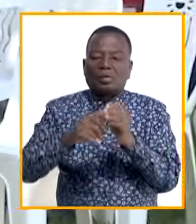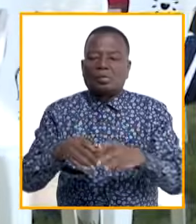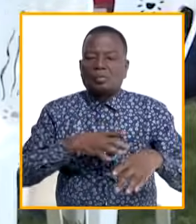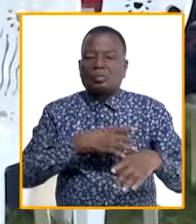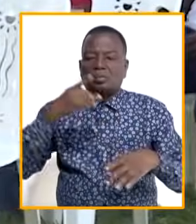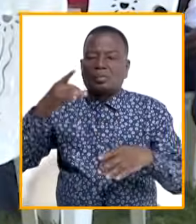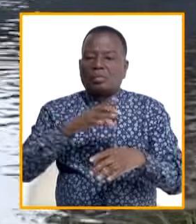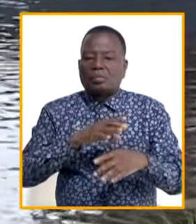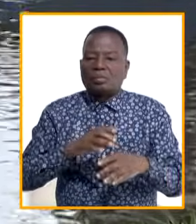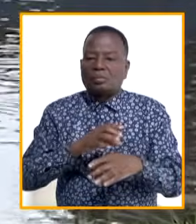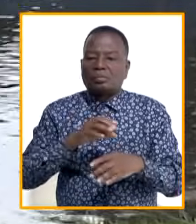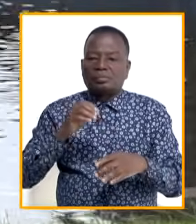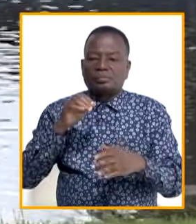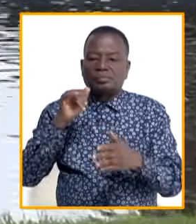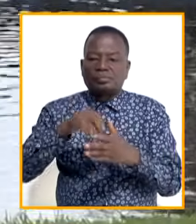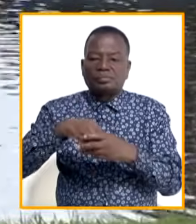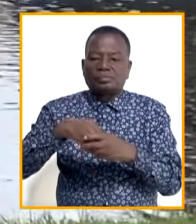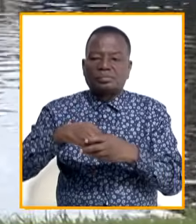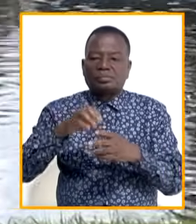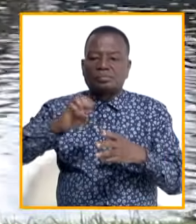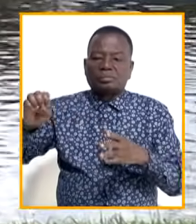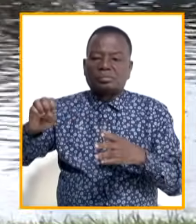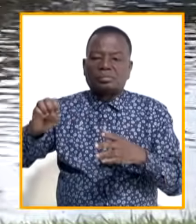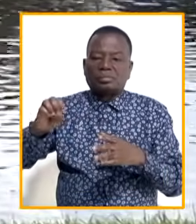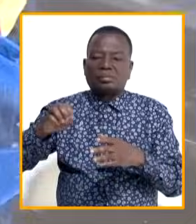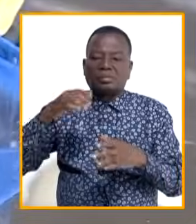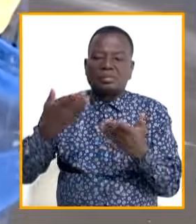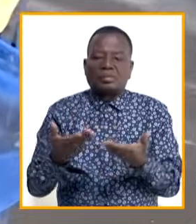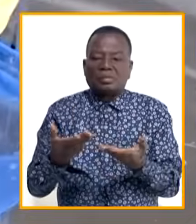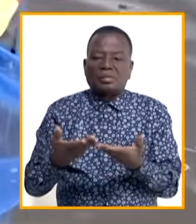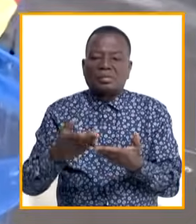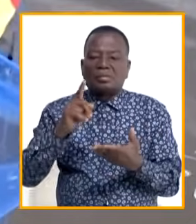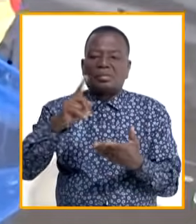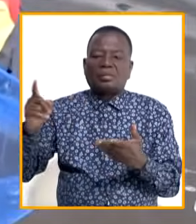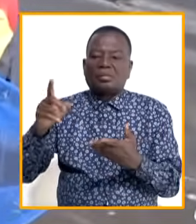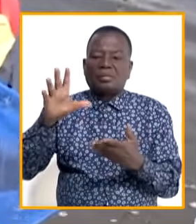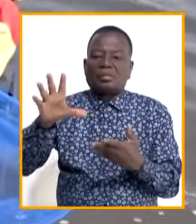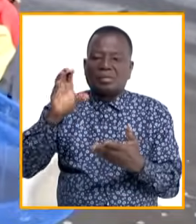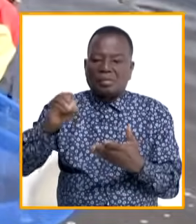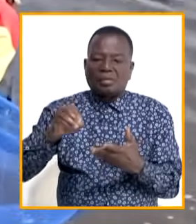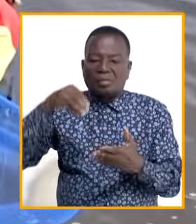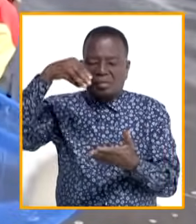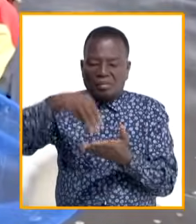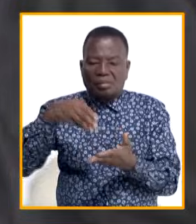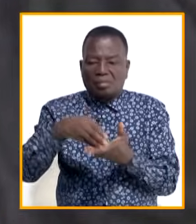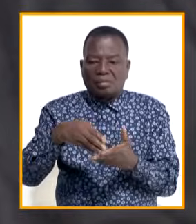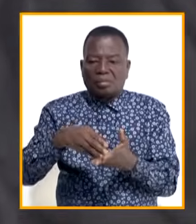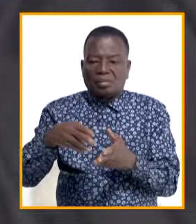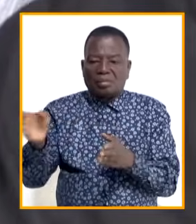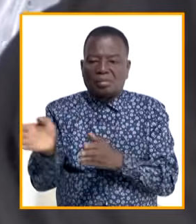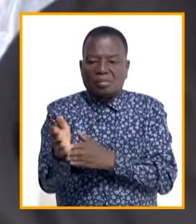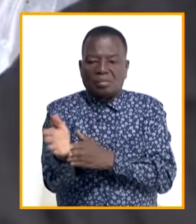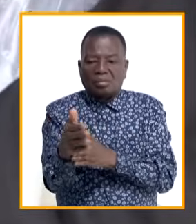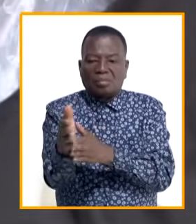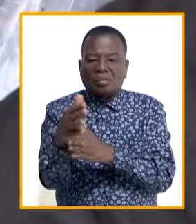la station d'alevinage d'Assoumoukro dans la commune d'Abengourou. Ici, 150 000 géniteurs sortis des étangs piscicoles